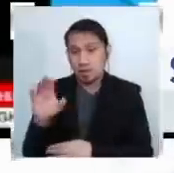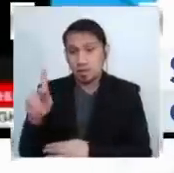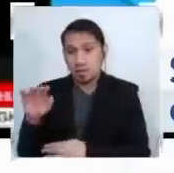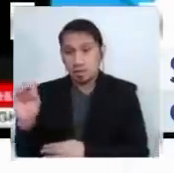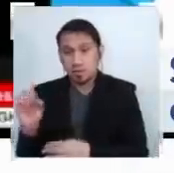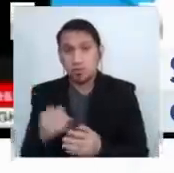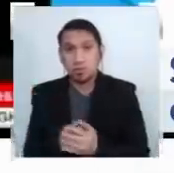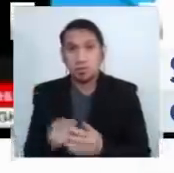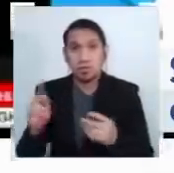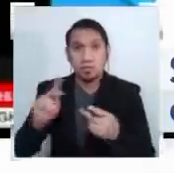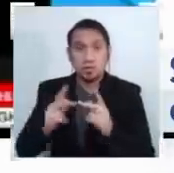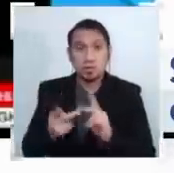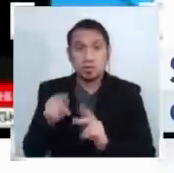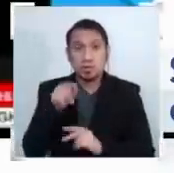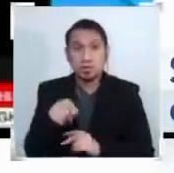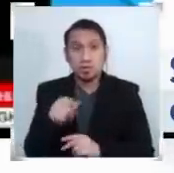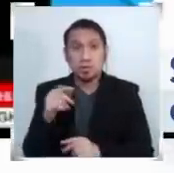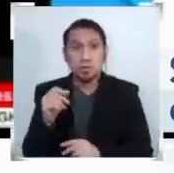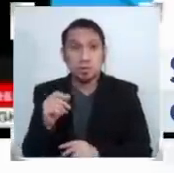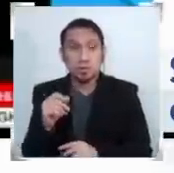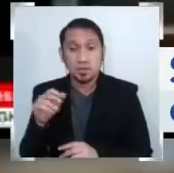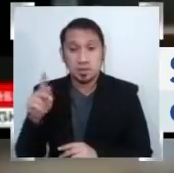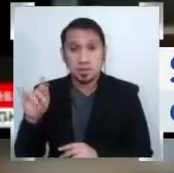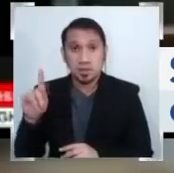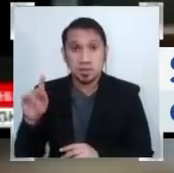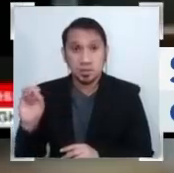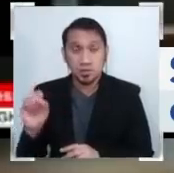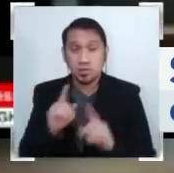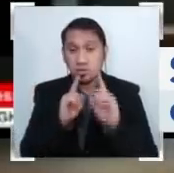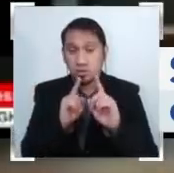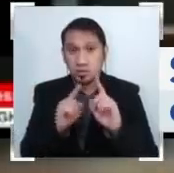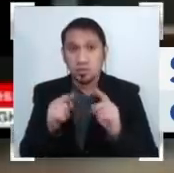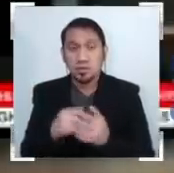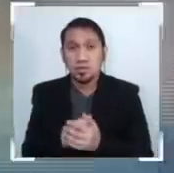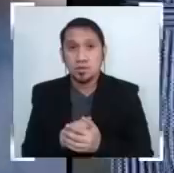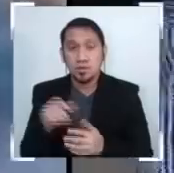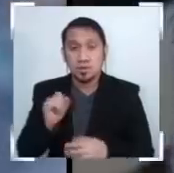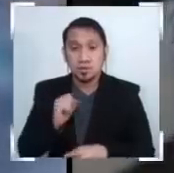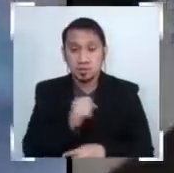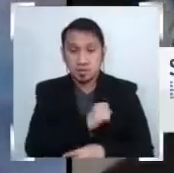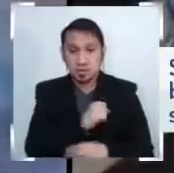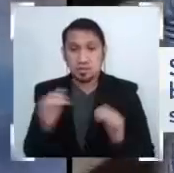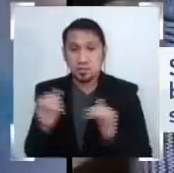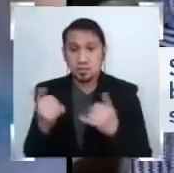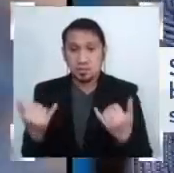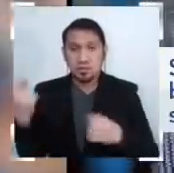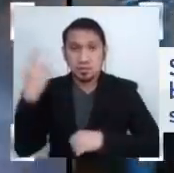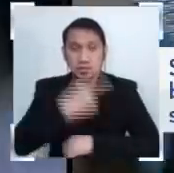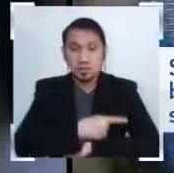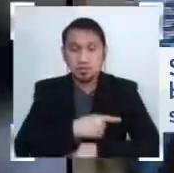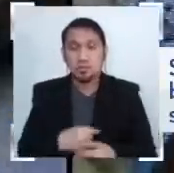katandem naman ni Robredo na si Senador Kiko Pangilinan dumalo sa isang Senate session ngayong araw. Si